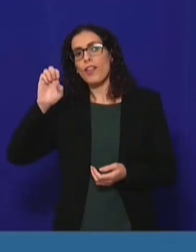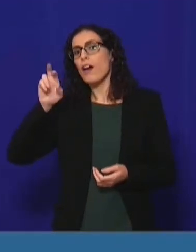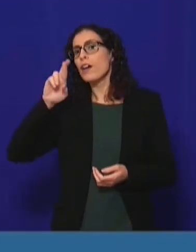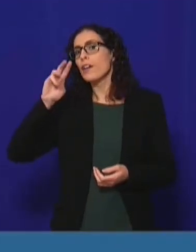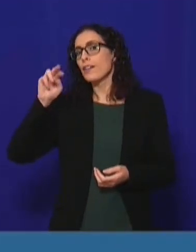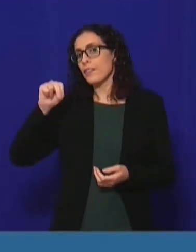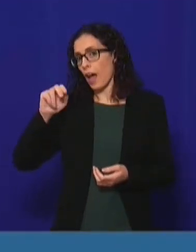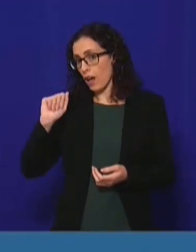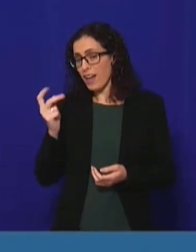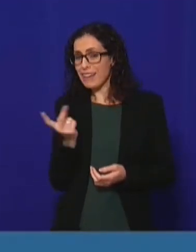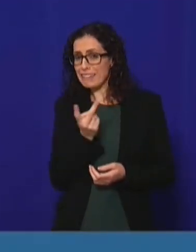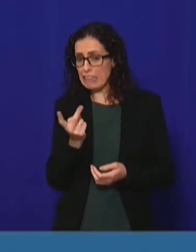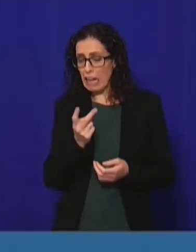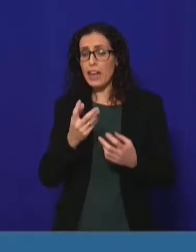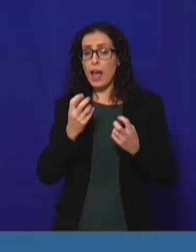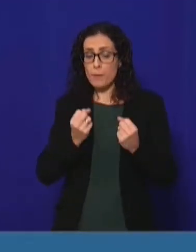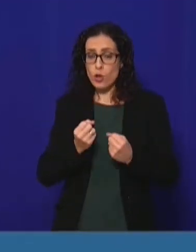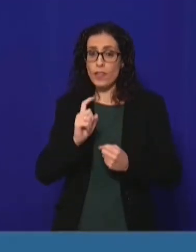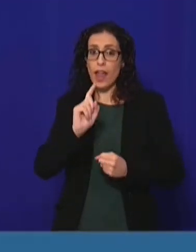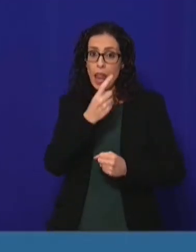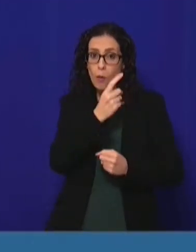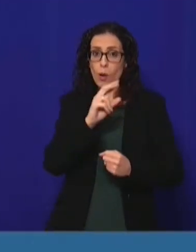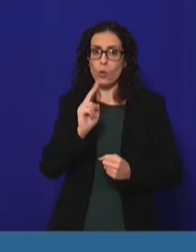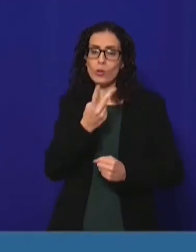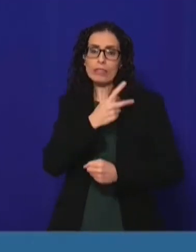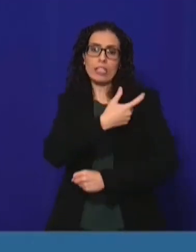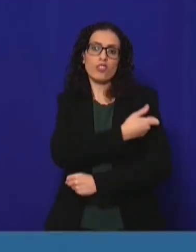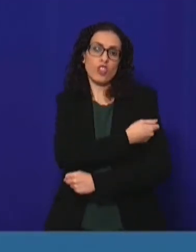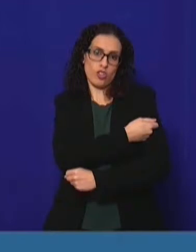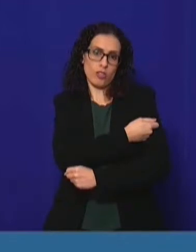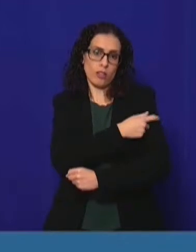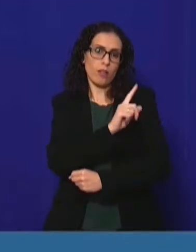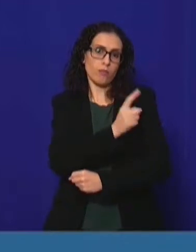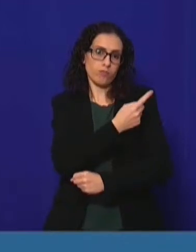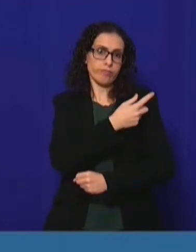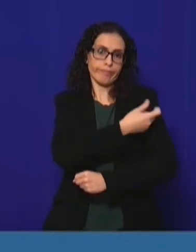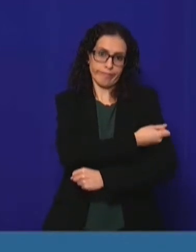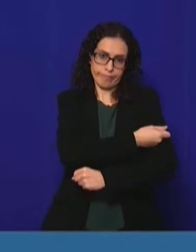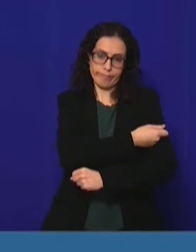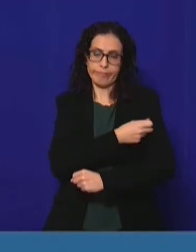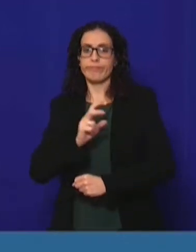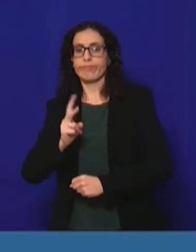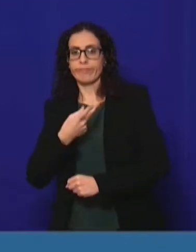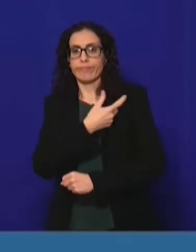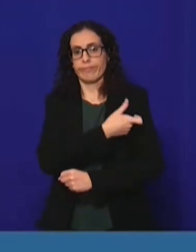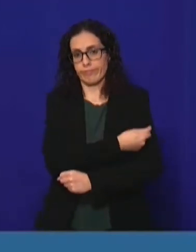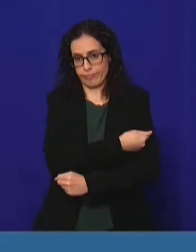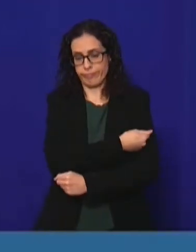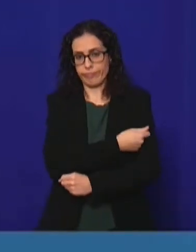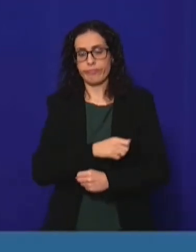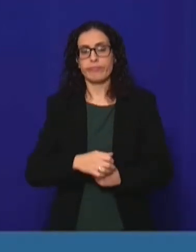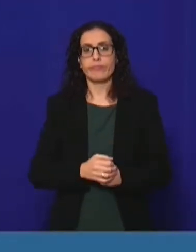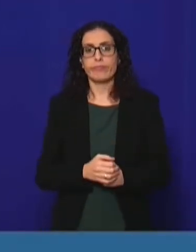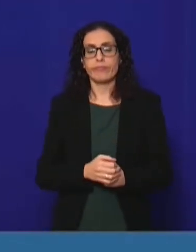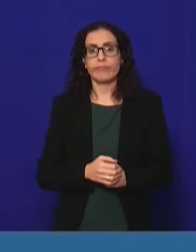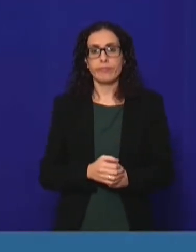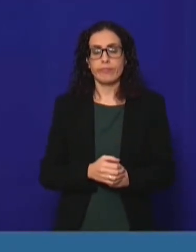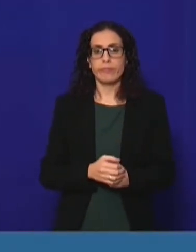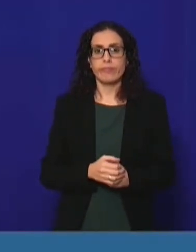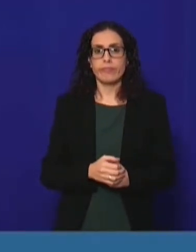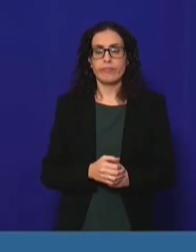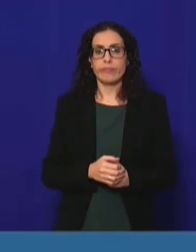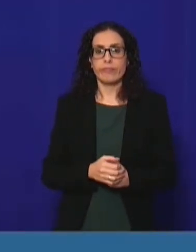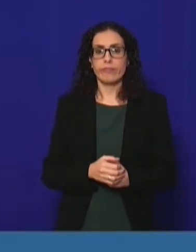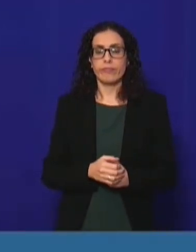huwa bbażat ukoll li inti dawn ikunu qegħdin jinkludu li kull persuna ħajkun qed jingħata doża u mbagħad ikollu